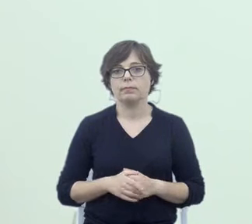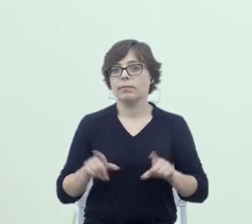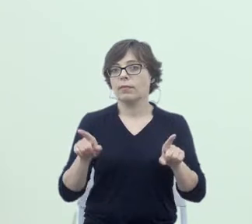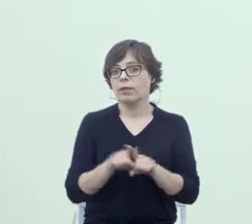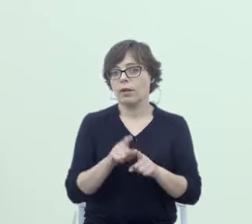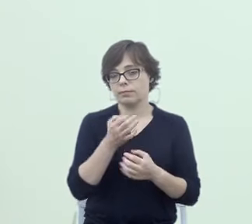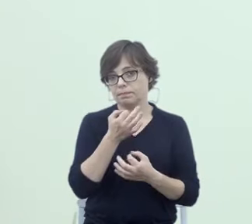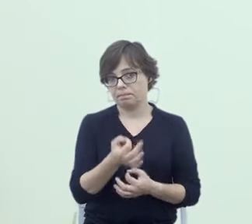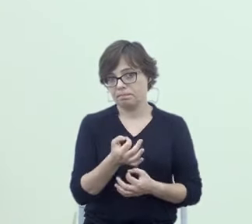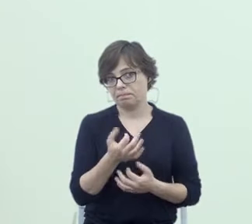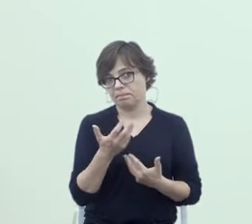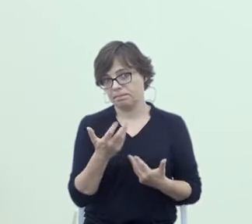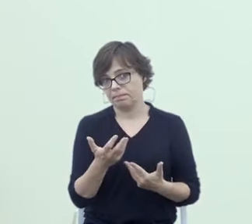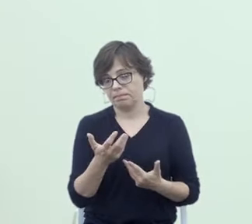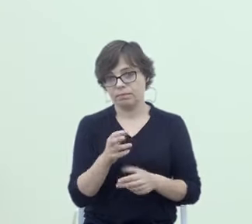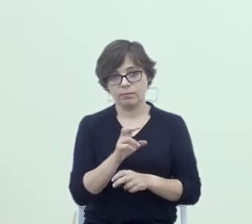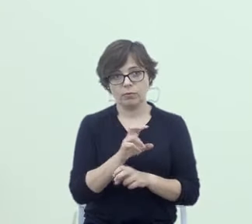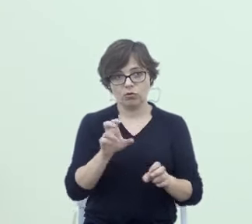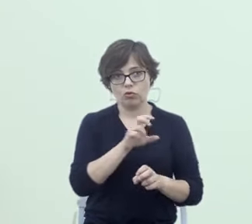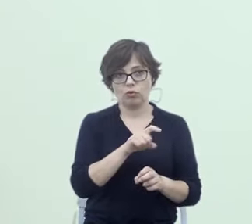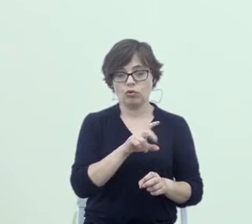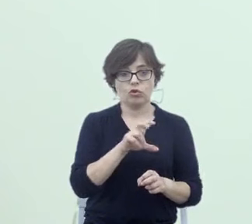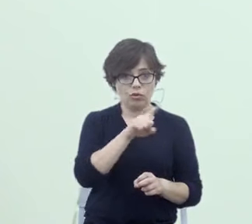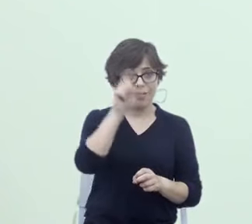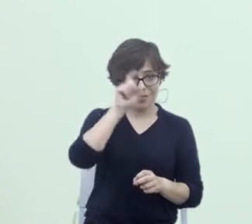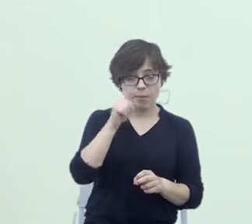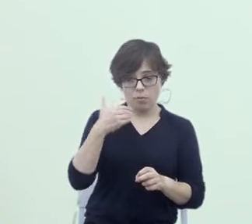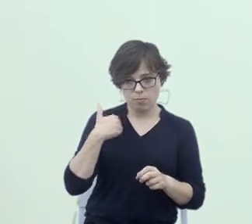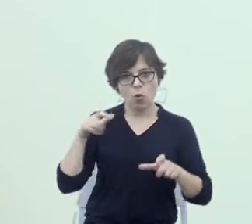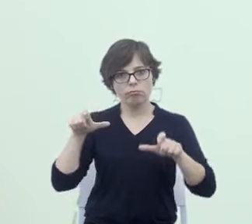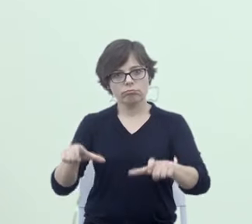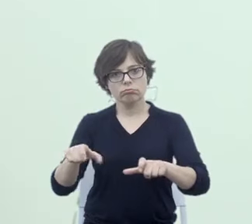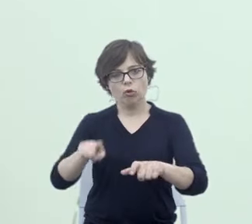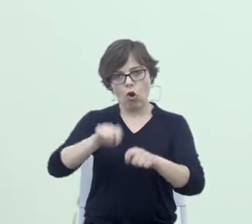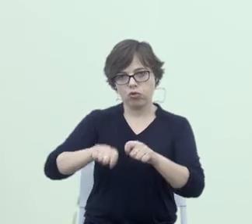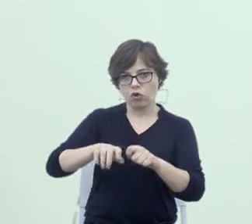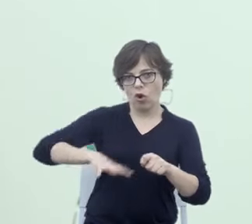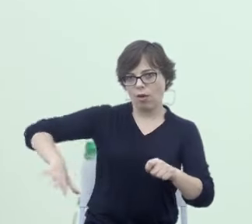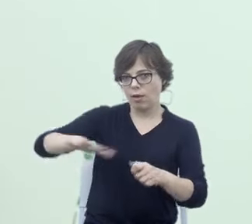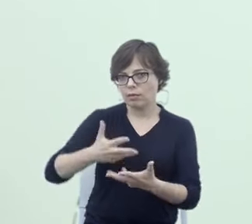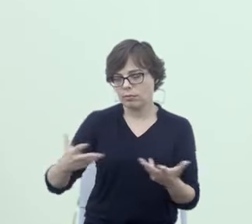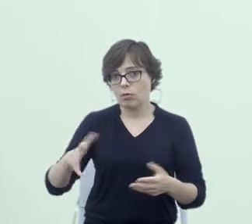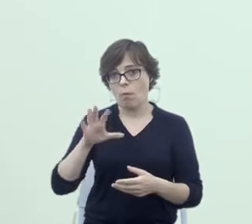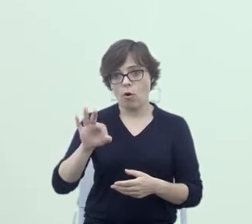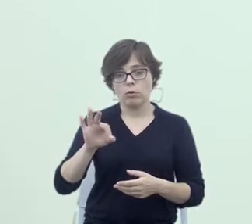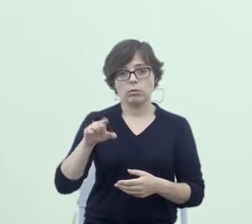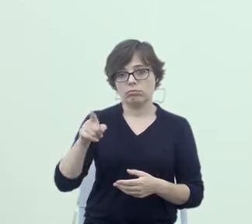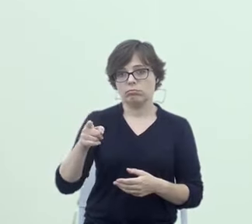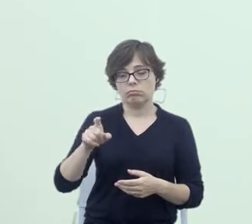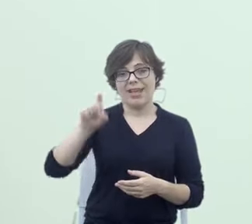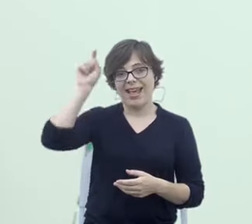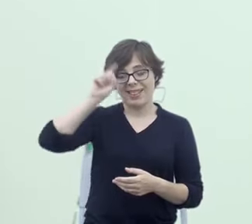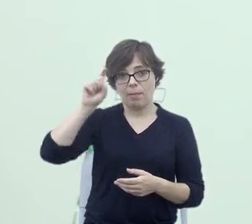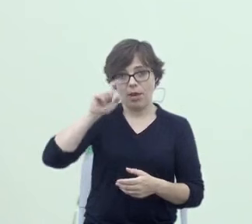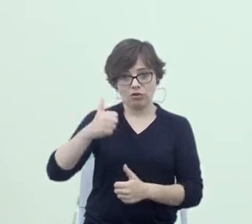kontrola, czy właściwie to była kontrola tego terytorium w momencie, kiedy front z wojskami Wehrmachtu